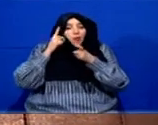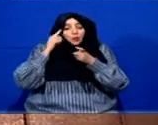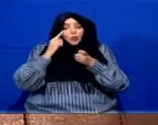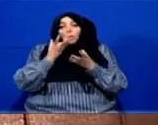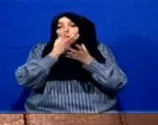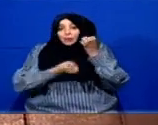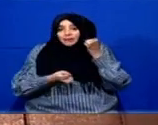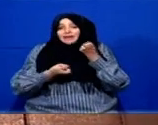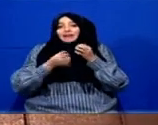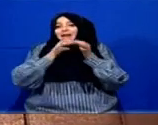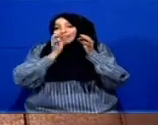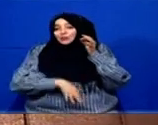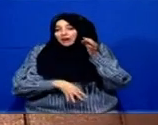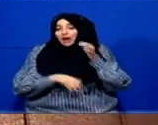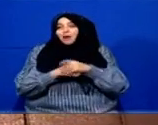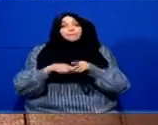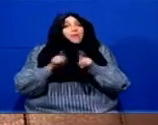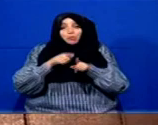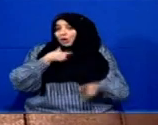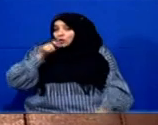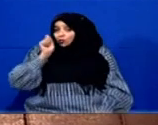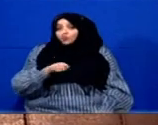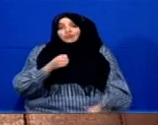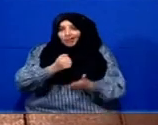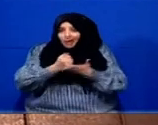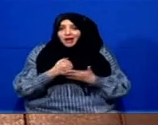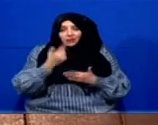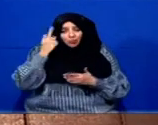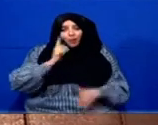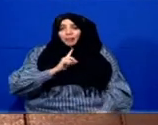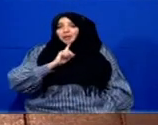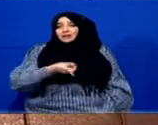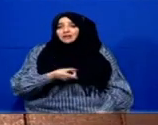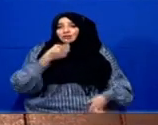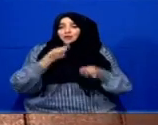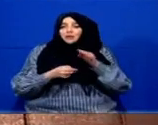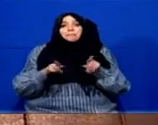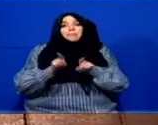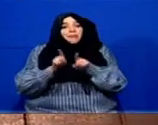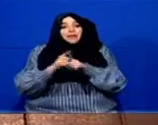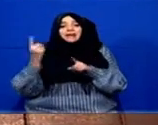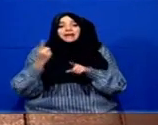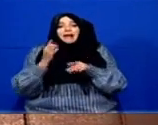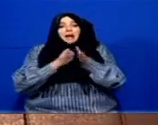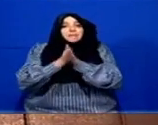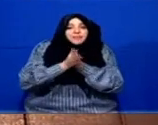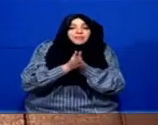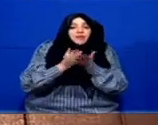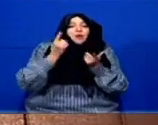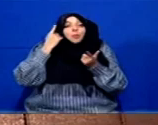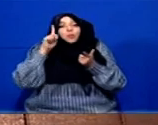على الحكم القضائي وتساعد المجتهد ايضا